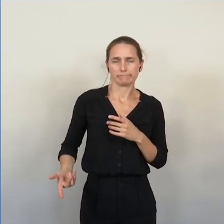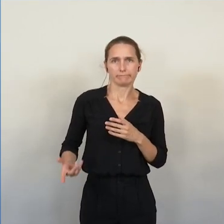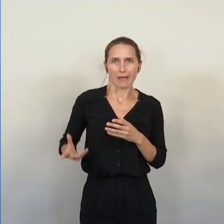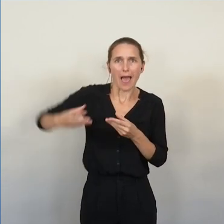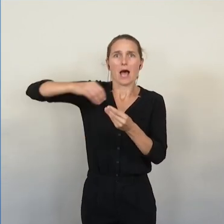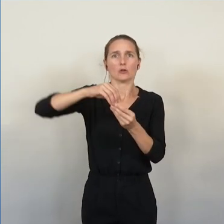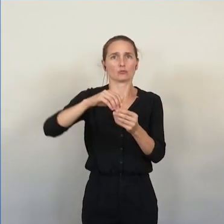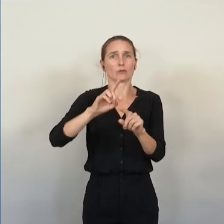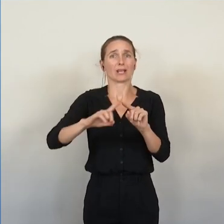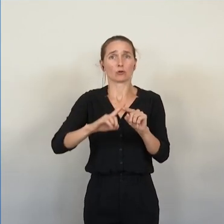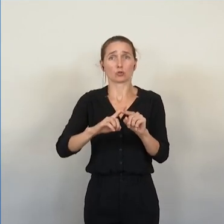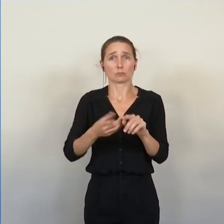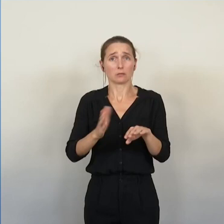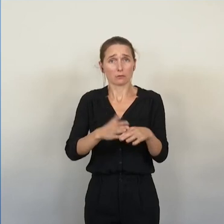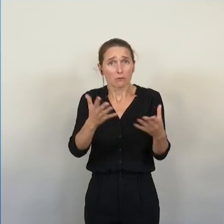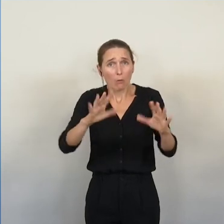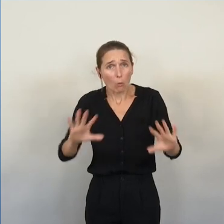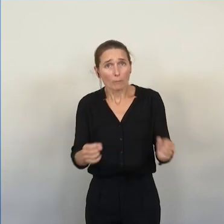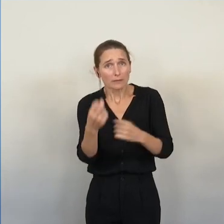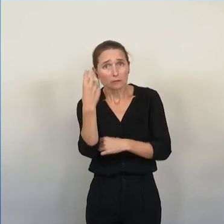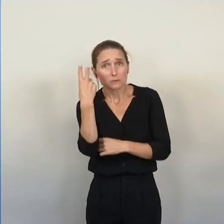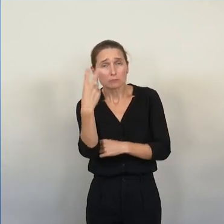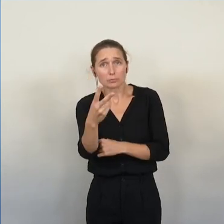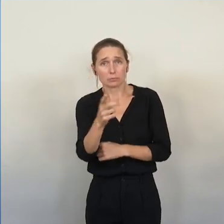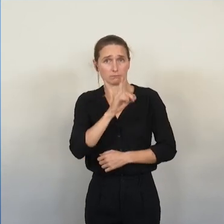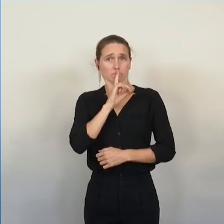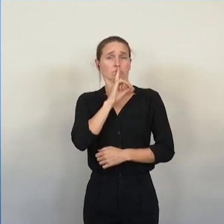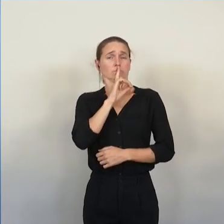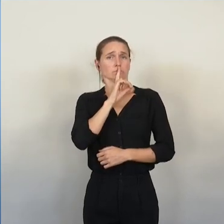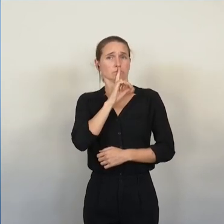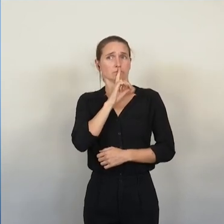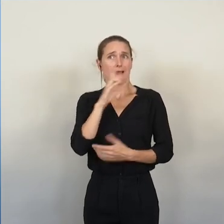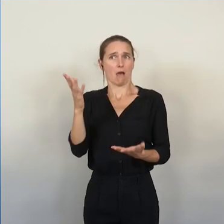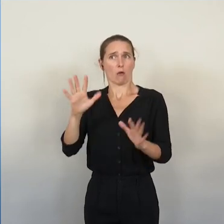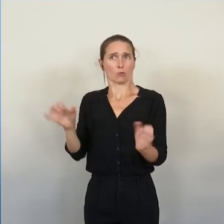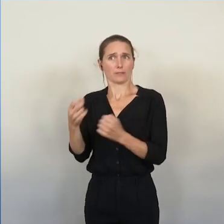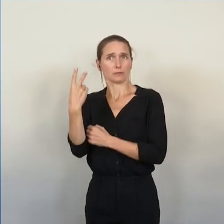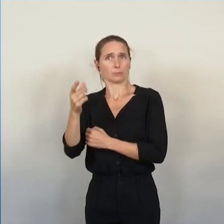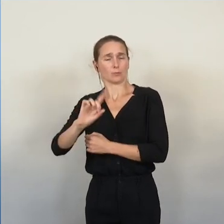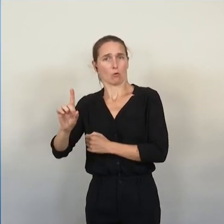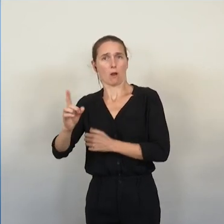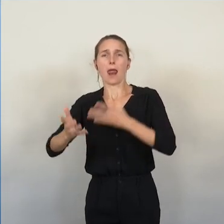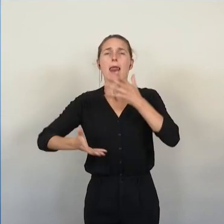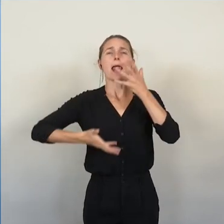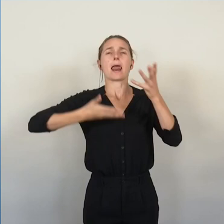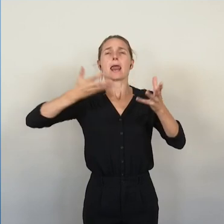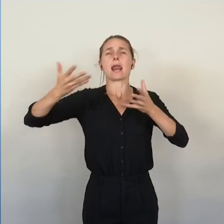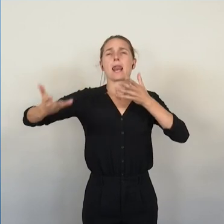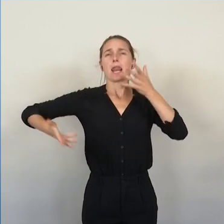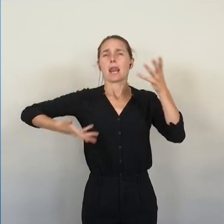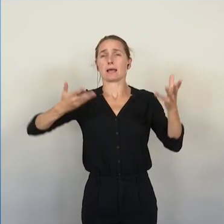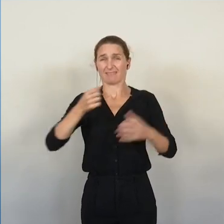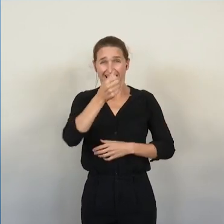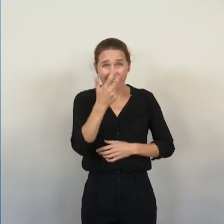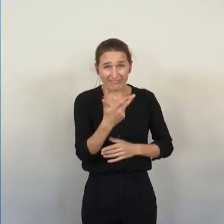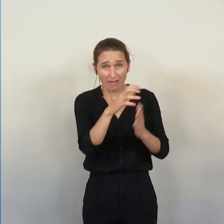compétences et que sur lesquelles vous ne voulez pas vous prononcer en revanche vous faites un tiers des premières délibérations